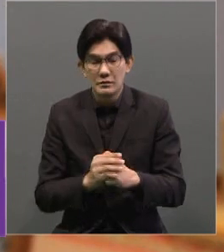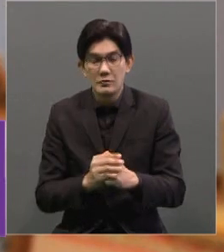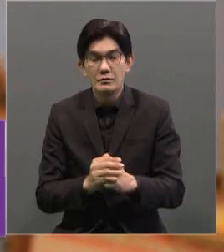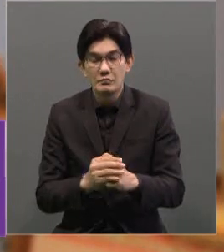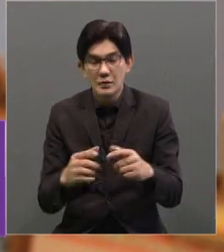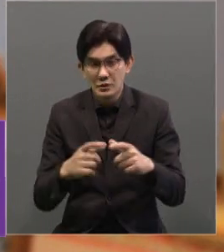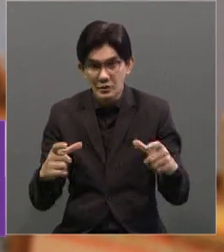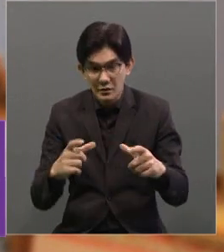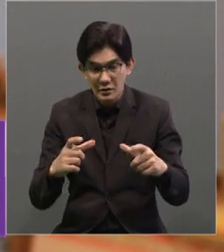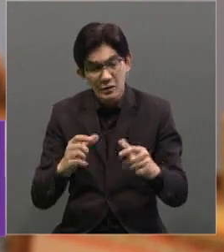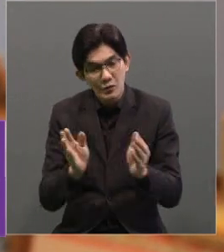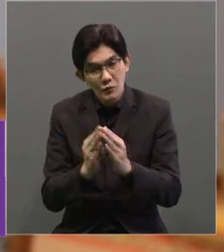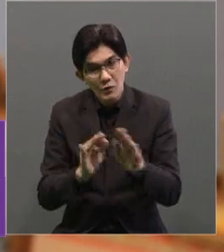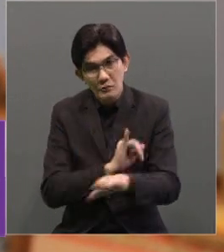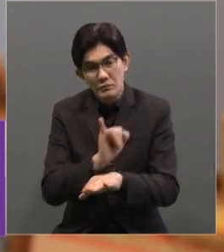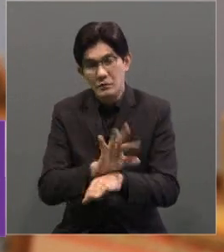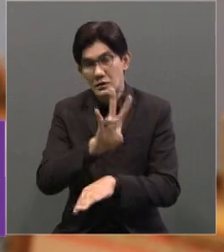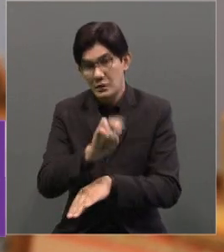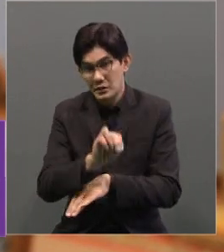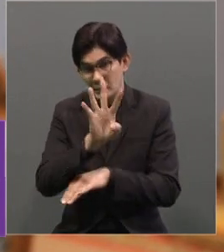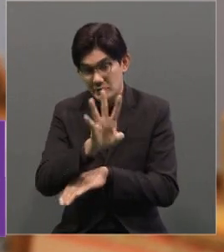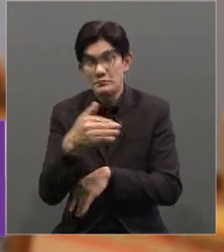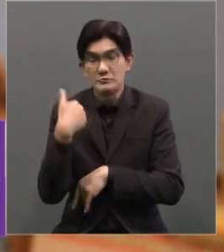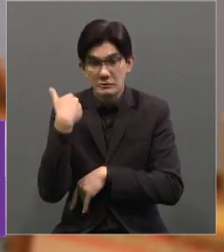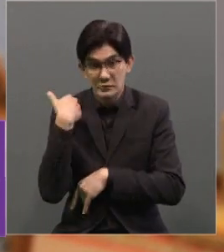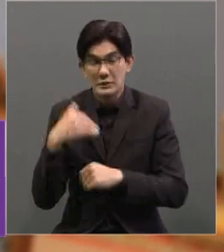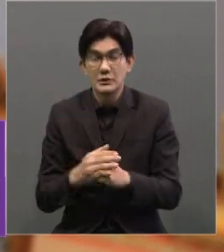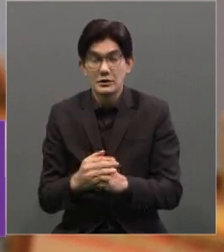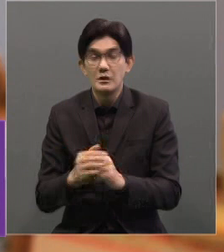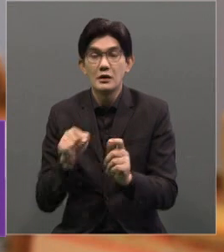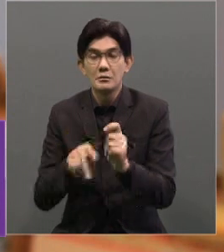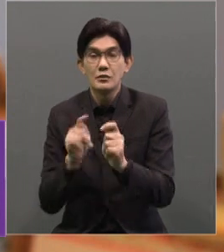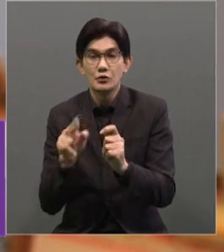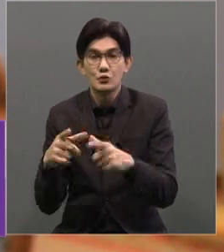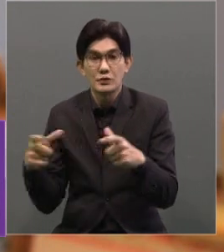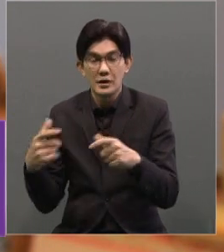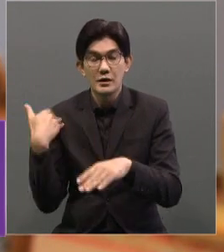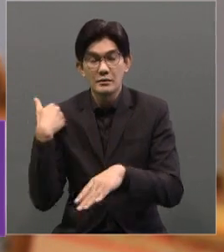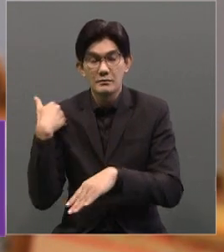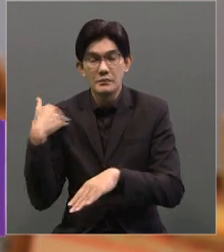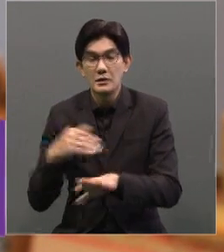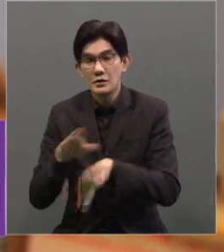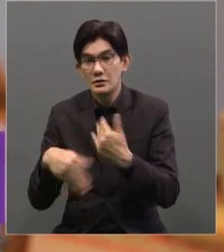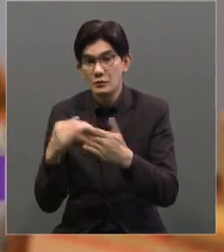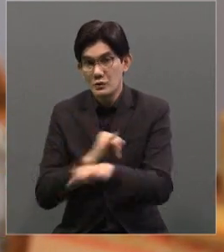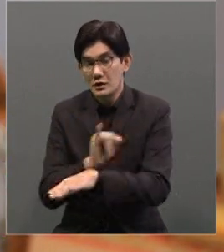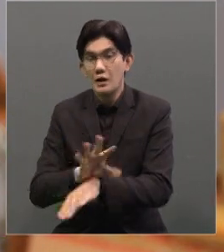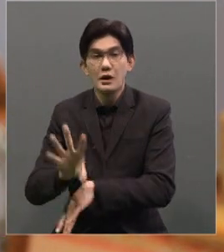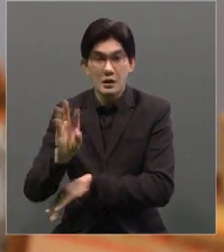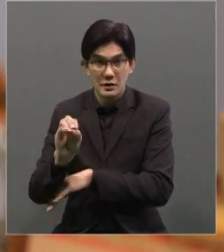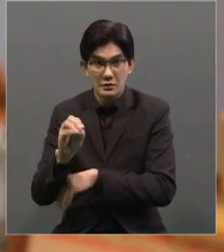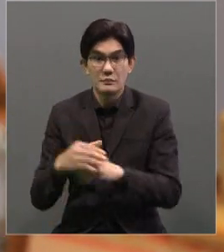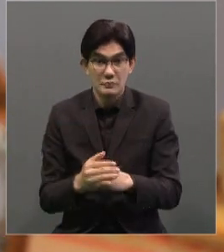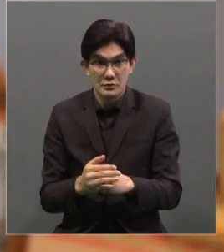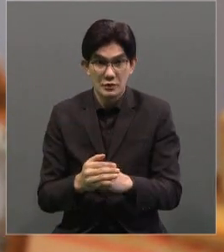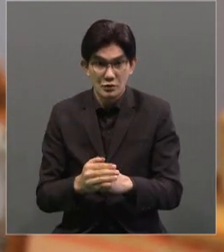ปลงนะครับคิดเป็นพื้นที่74ไร่แต่ในส่วนของอำเภอทุ่งใหญ่ก็มี4แปลง50ไร่ในส่วนของผู้ปกครองท้อง